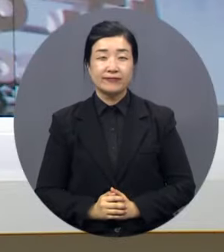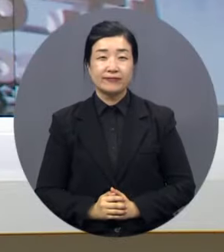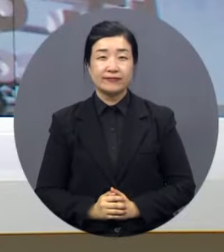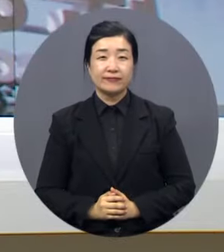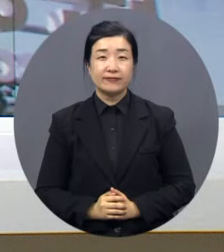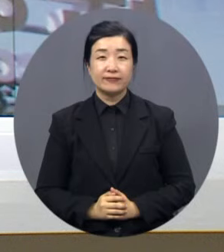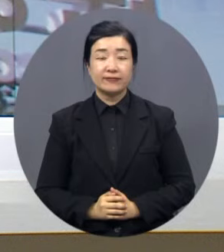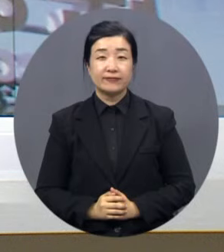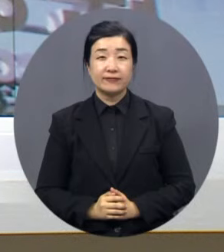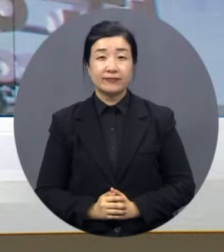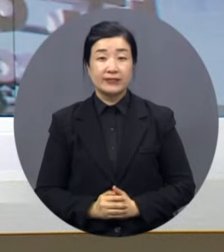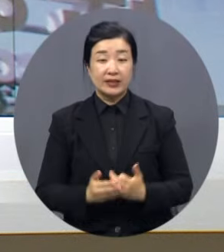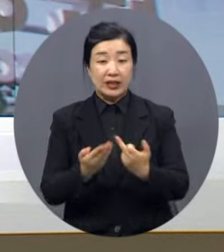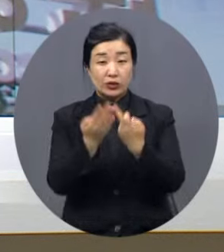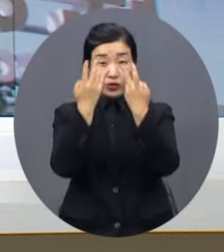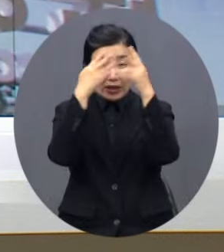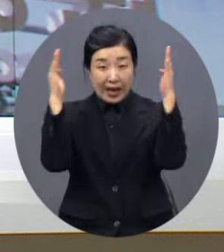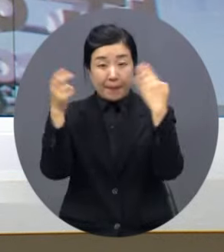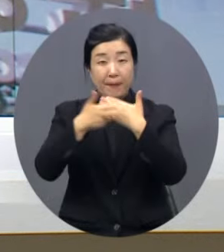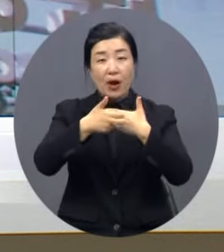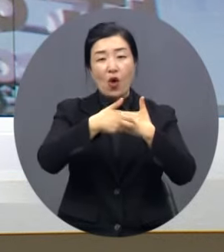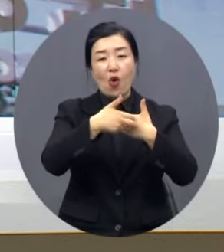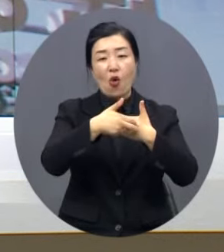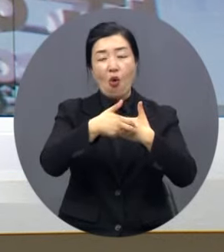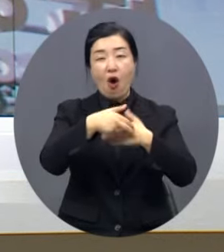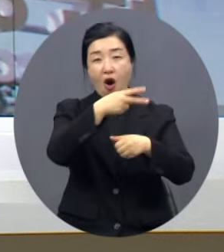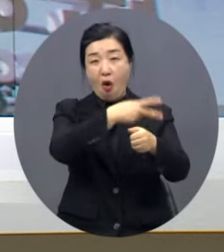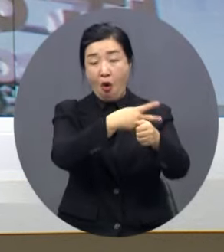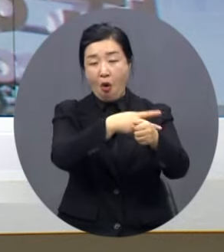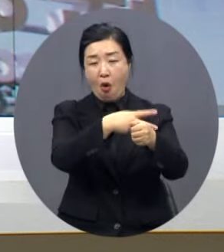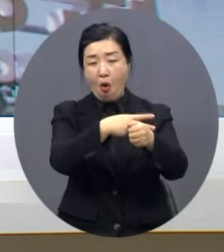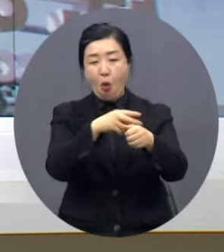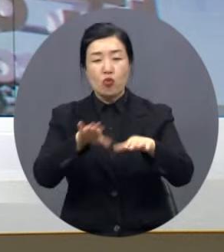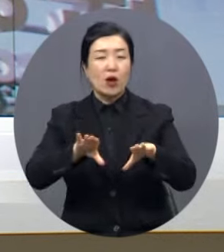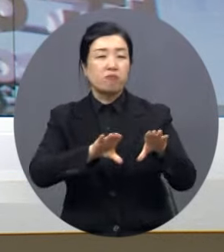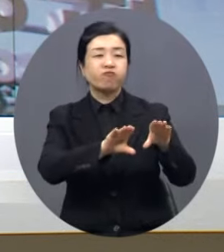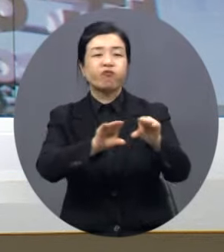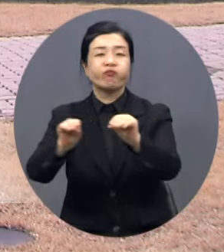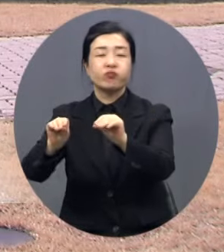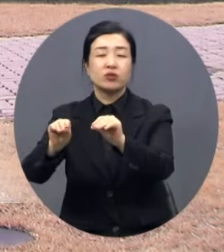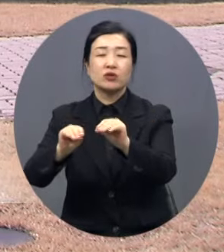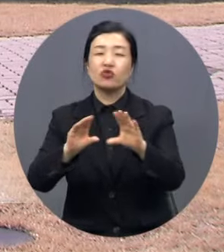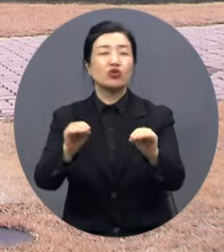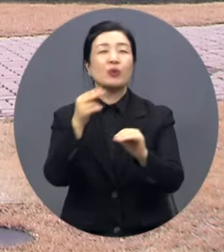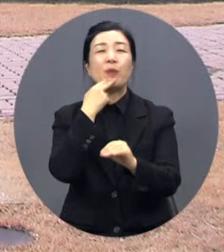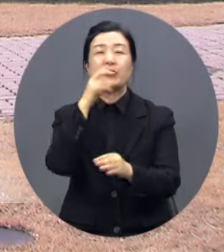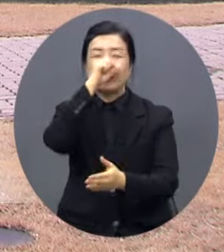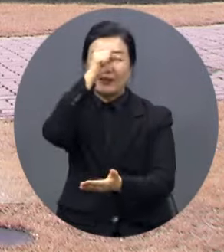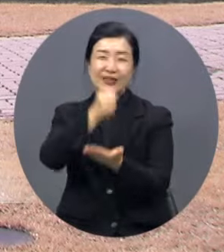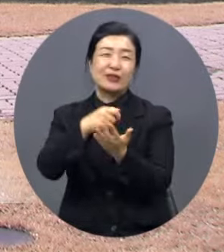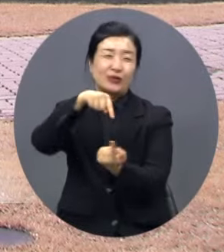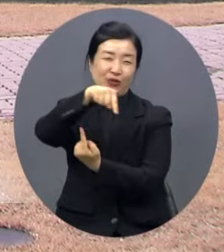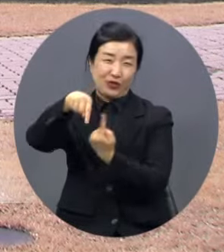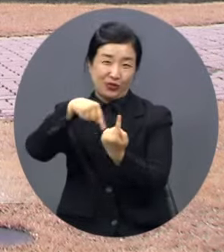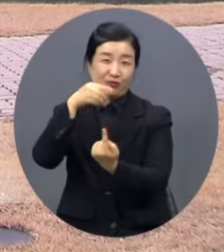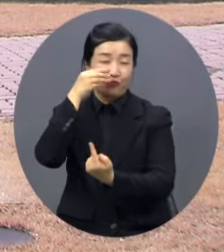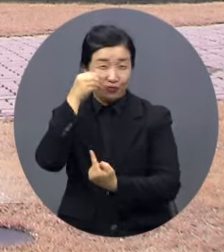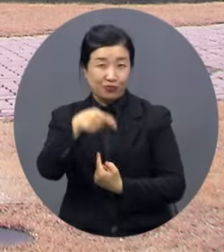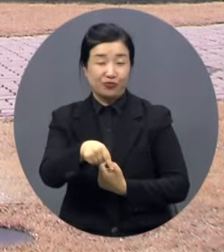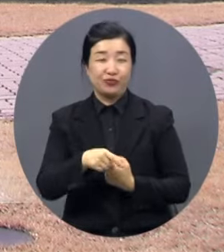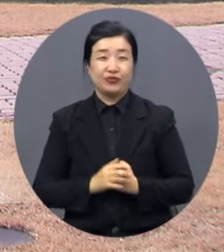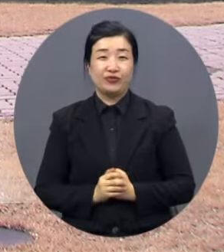날씨였습니다 제주대병원 교수들이 오늘 집단 휴진을 예고했지만 실제 휴진 없이 정상적으로 진료가 이루어지고